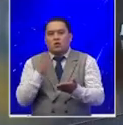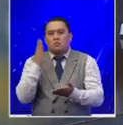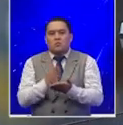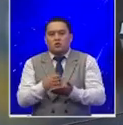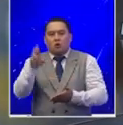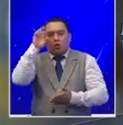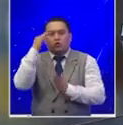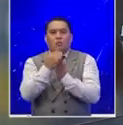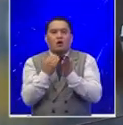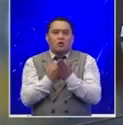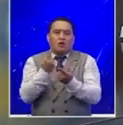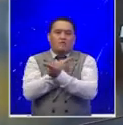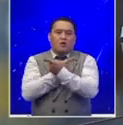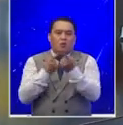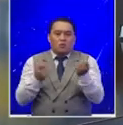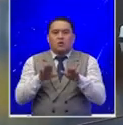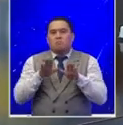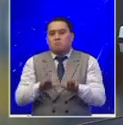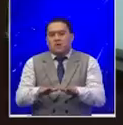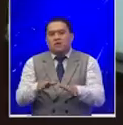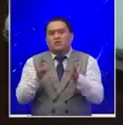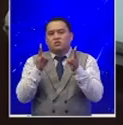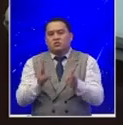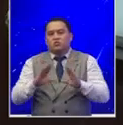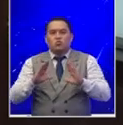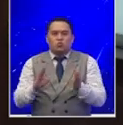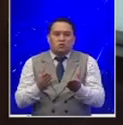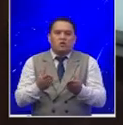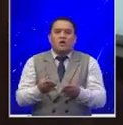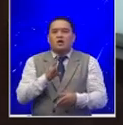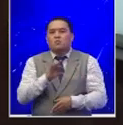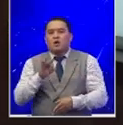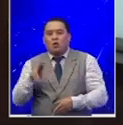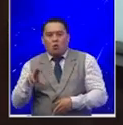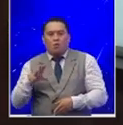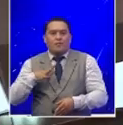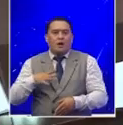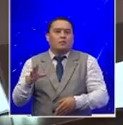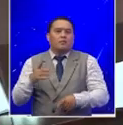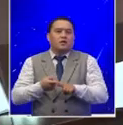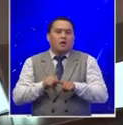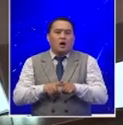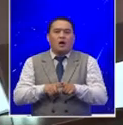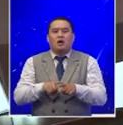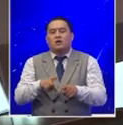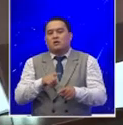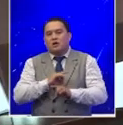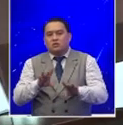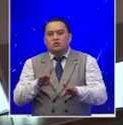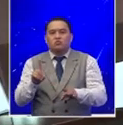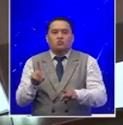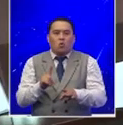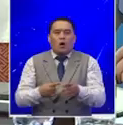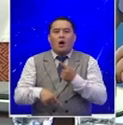имеющихся госпрограммах, инфраструктуре, о местонахождении кризисных центров и неправительственных организаций. Была также отмечена